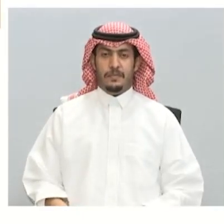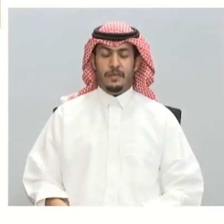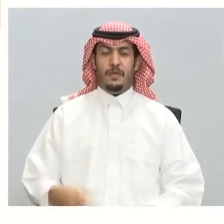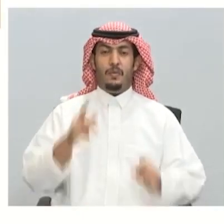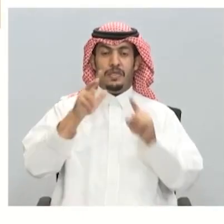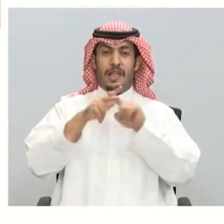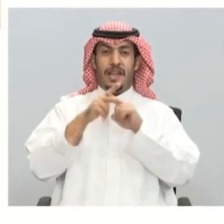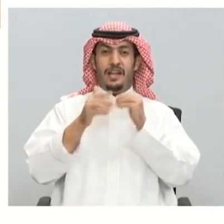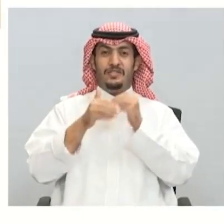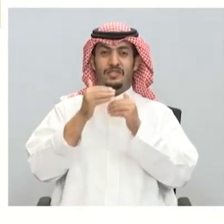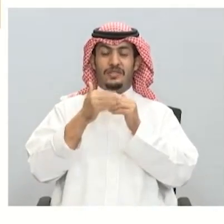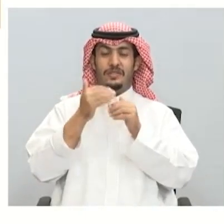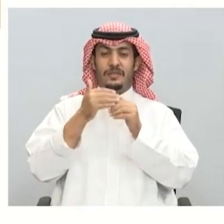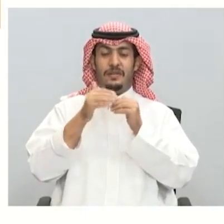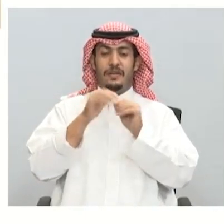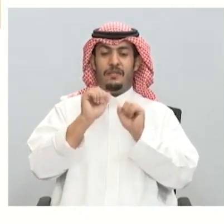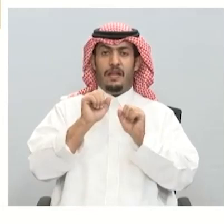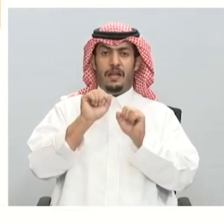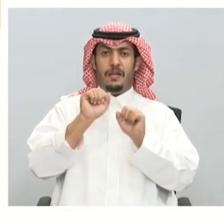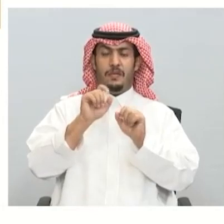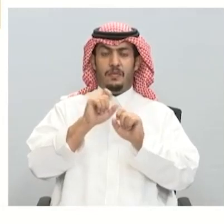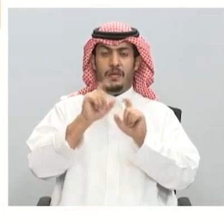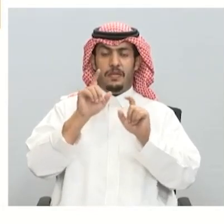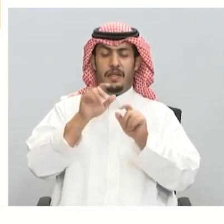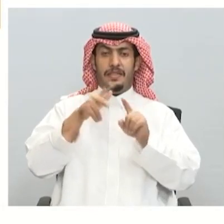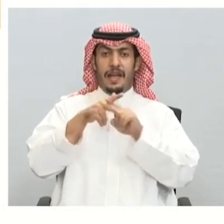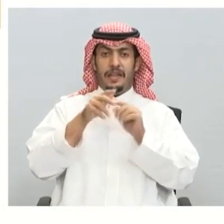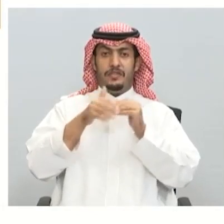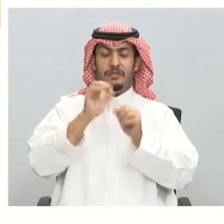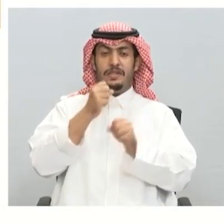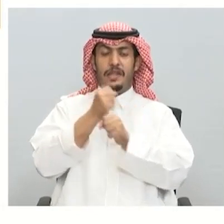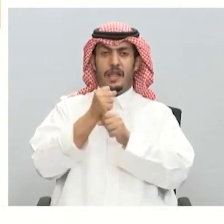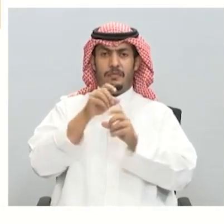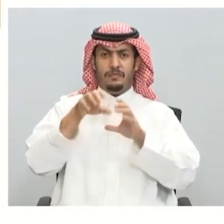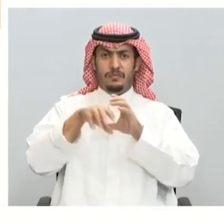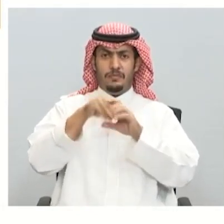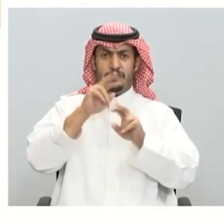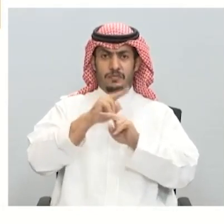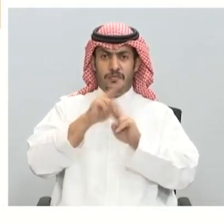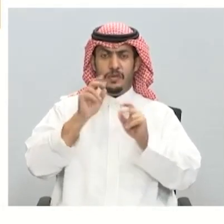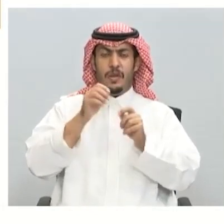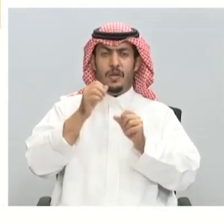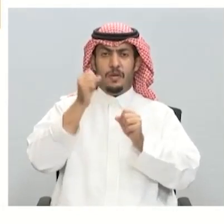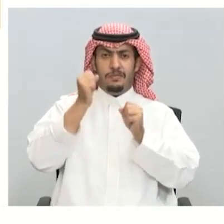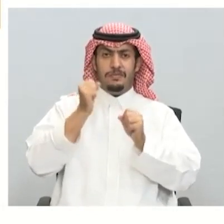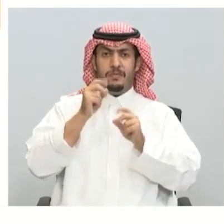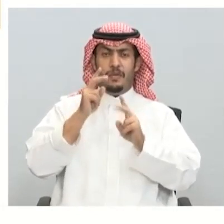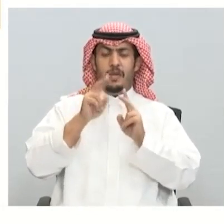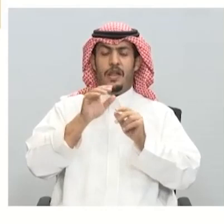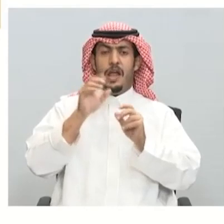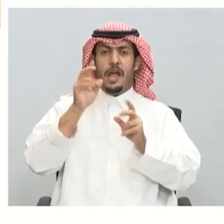ايضا التقنيات الجديده لها دور كبير بالتاكيد وواضح التقنيه تعني استخدام معدات تعمل بطريقه اوتوماتيكيه وايضا